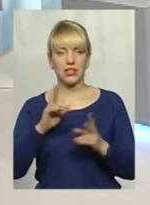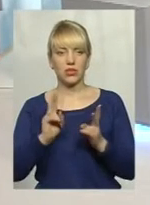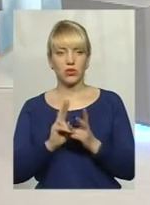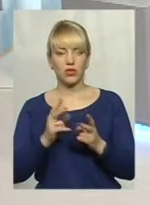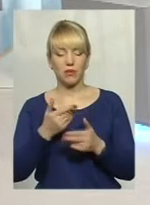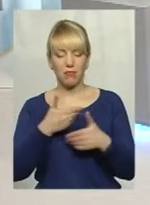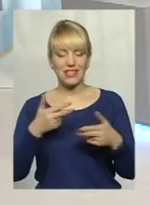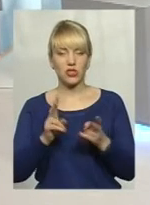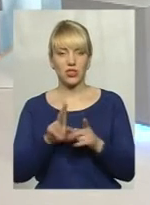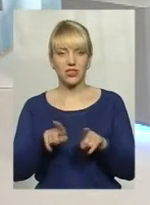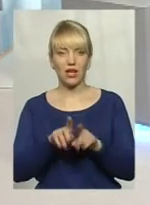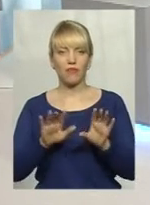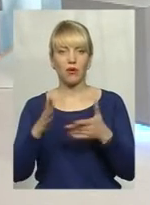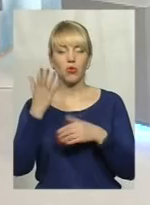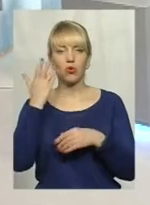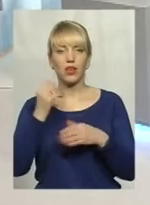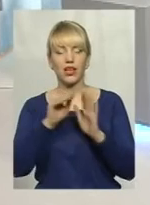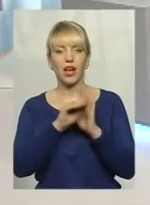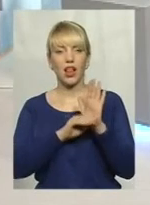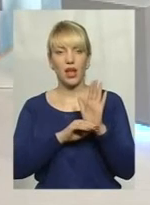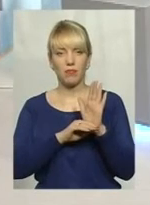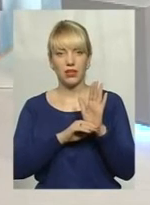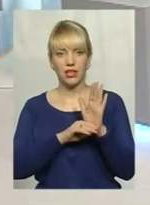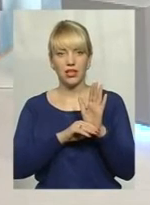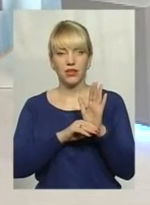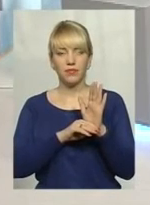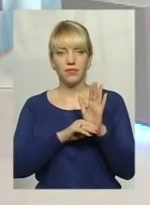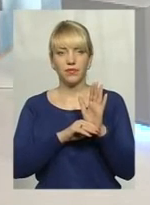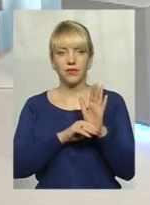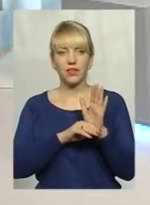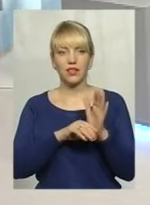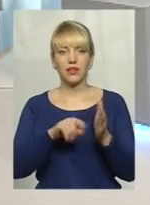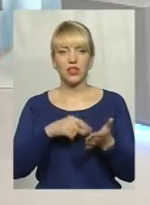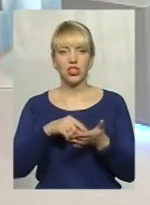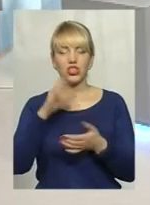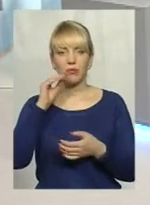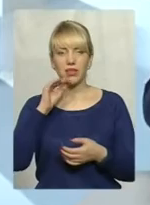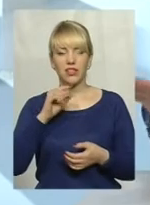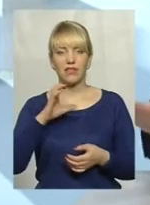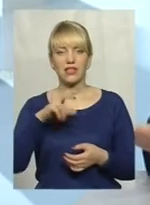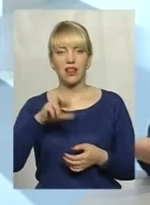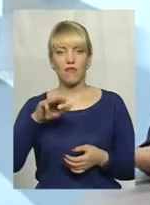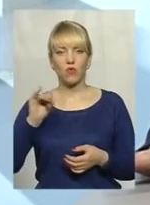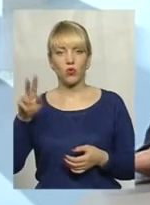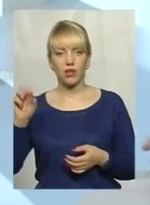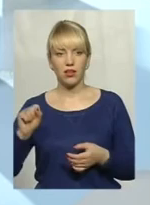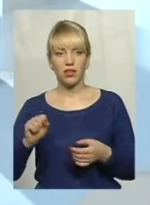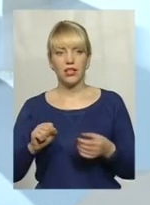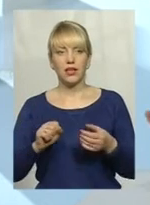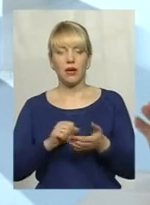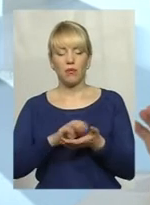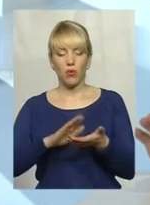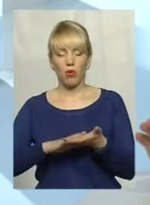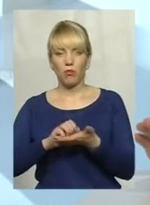таким випадком, що в регламент, ці норми в регламенті Шепетівки, Славути і Нетішина прописані слово в слово і стосуються